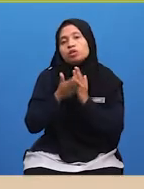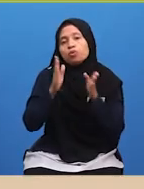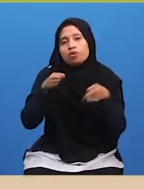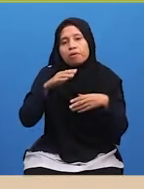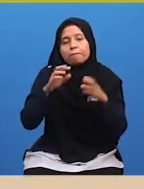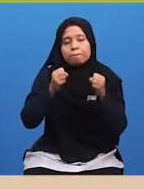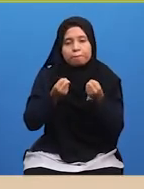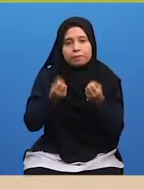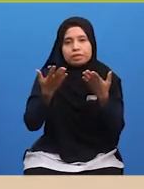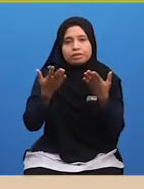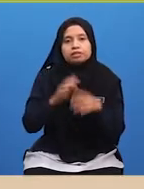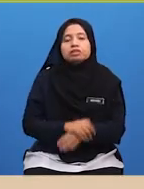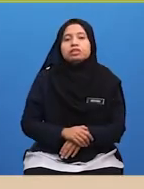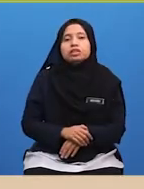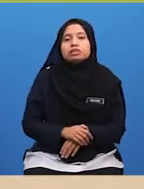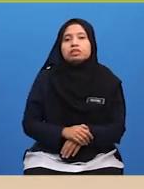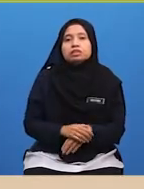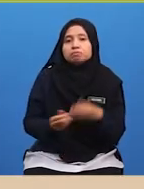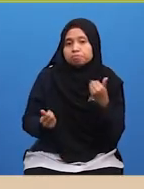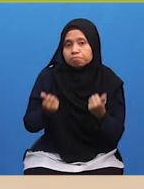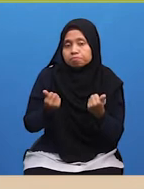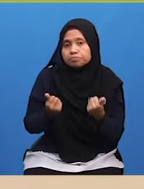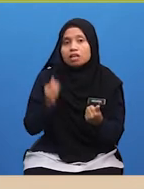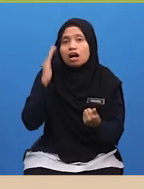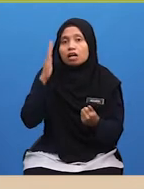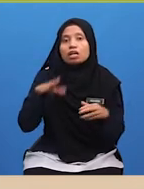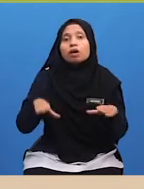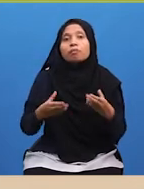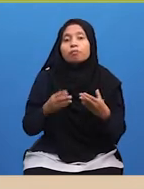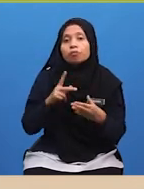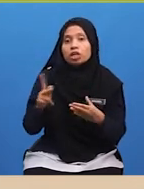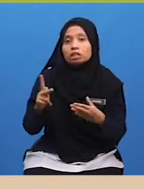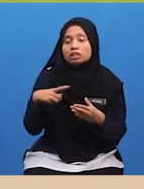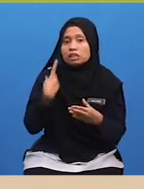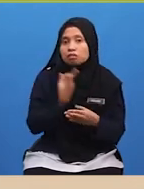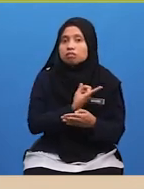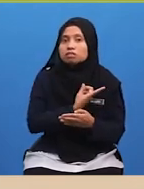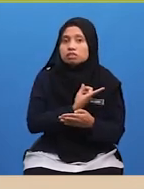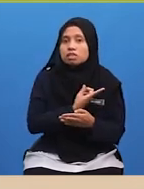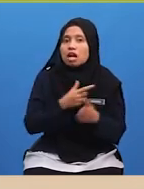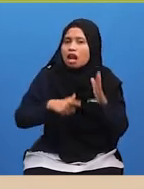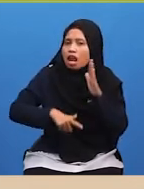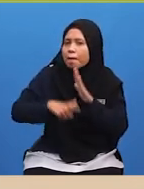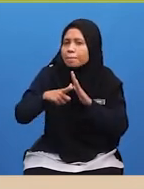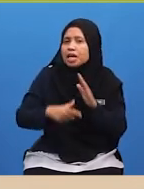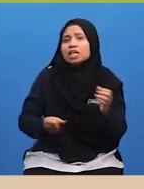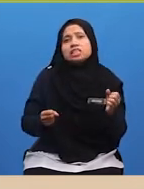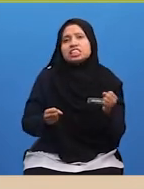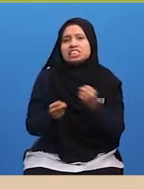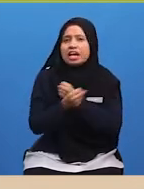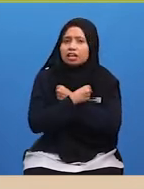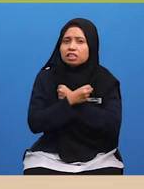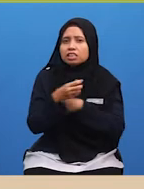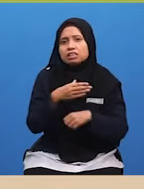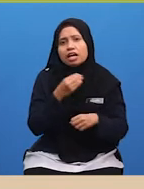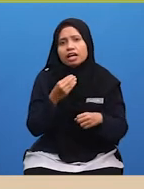Sikap keadilan yang diamalkan akan membuatkan kita lebih disenangi